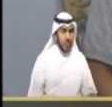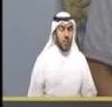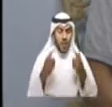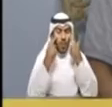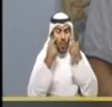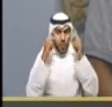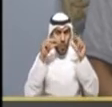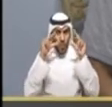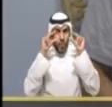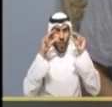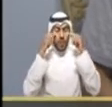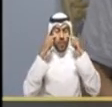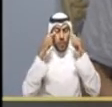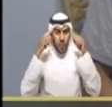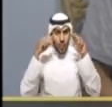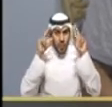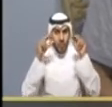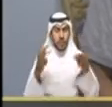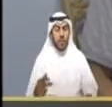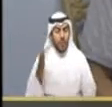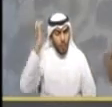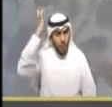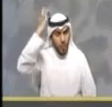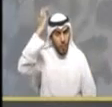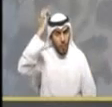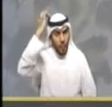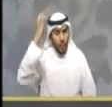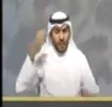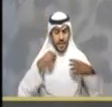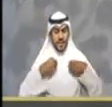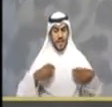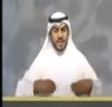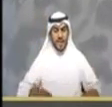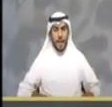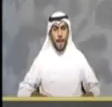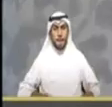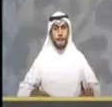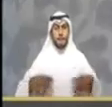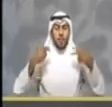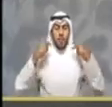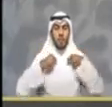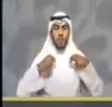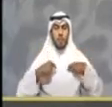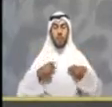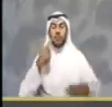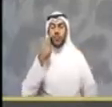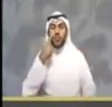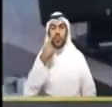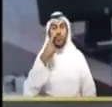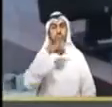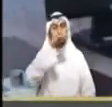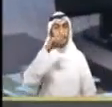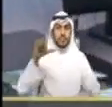العين، حركة نشاط المخ، في أربطة راح تنحط بالصدر والبطن، نشوف حركة الحركة أثناء